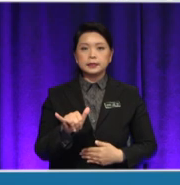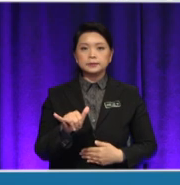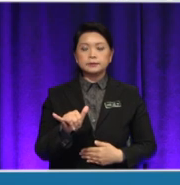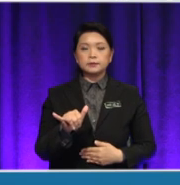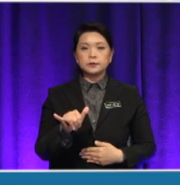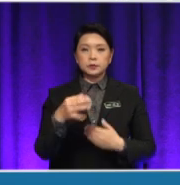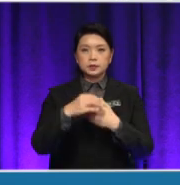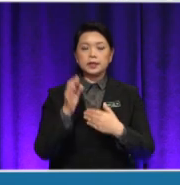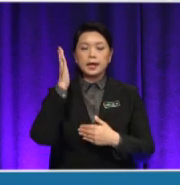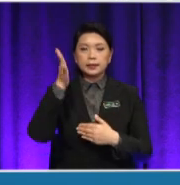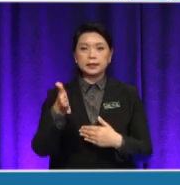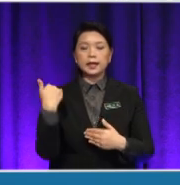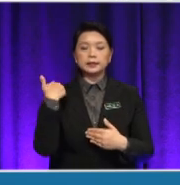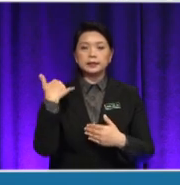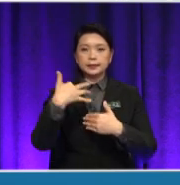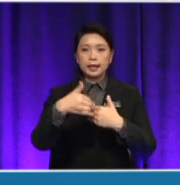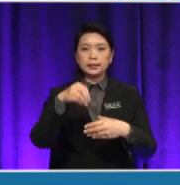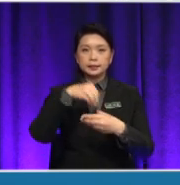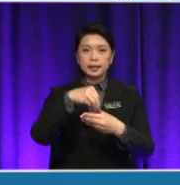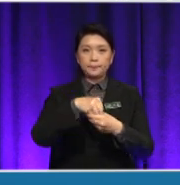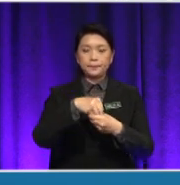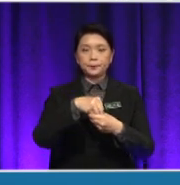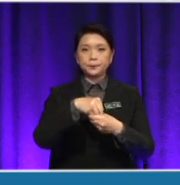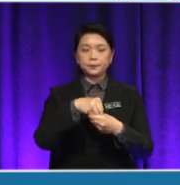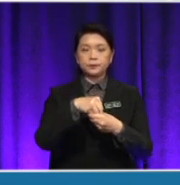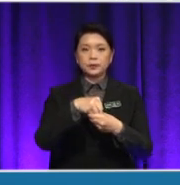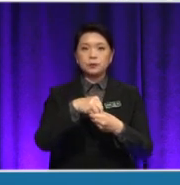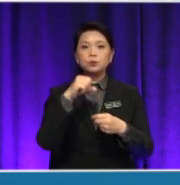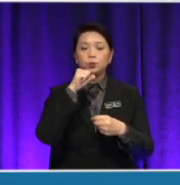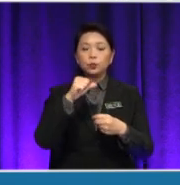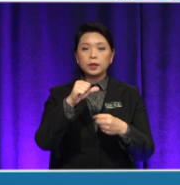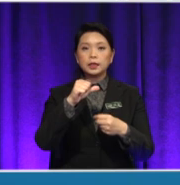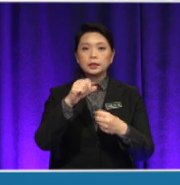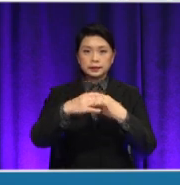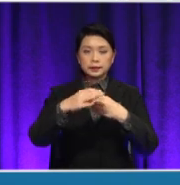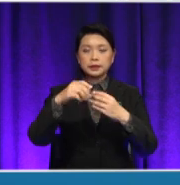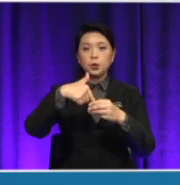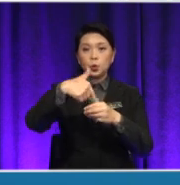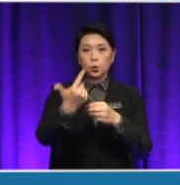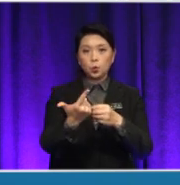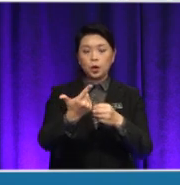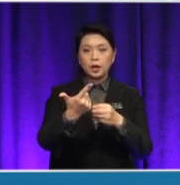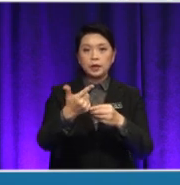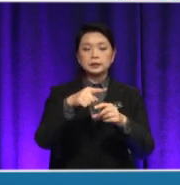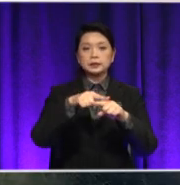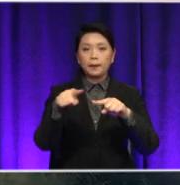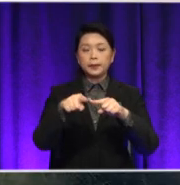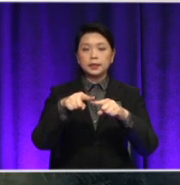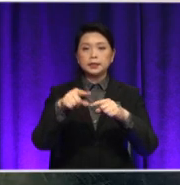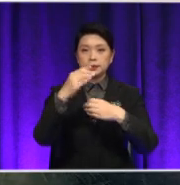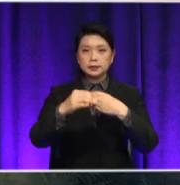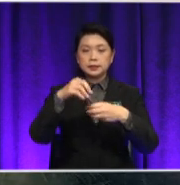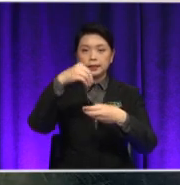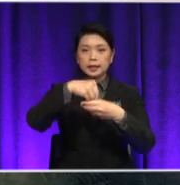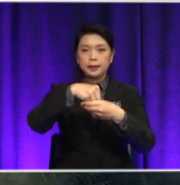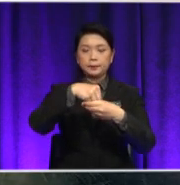dalaman. Okey, maksudnya dalaman tu bukan luka yang terhiris, ya Akmal. Okay. Kan kalau awak contoh terhiris